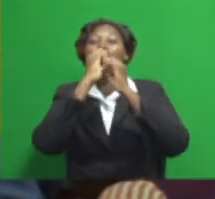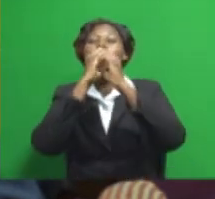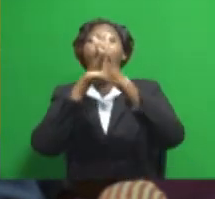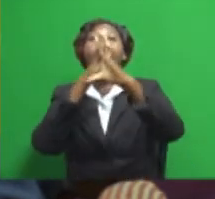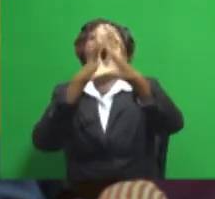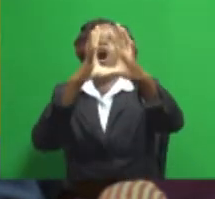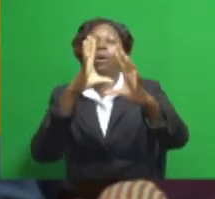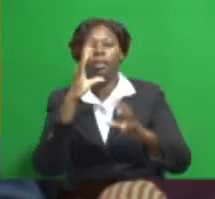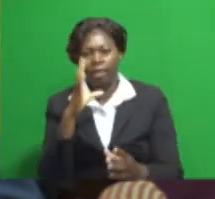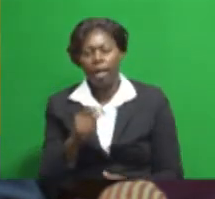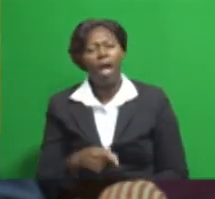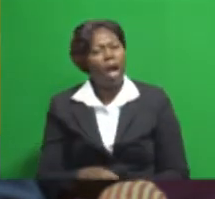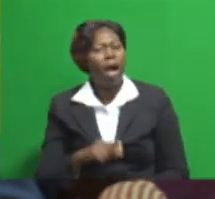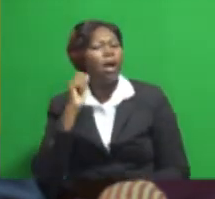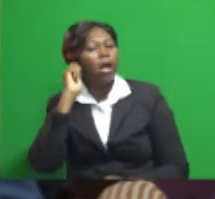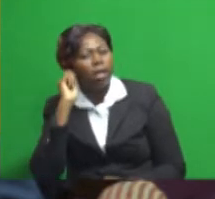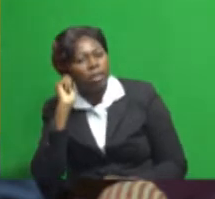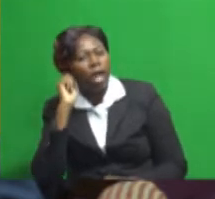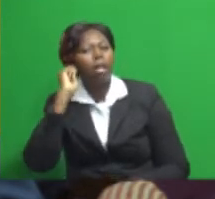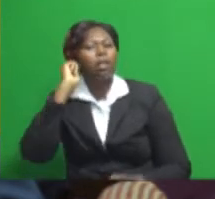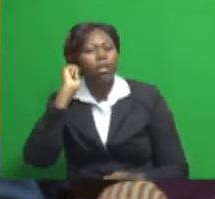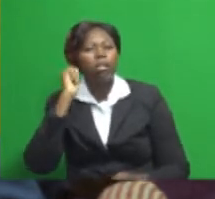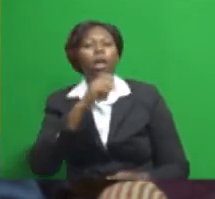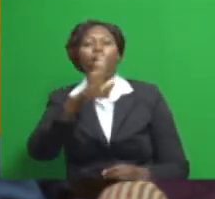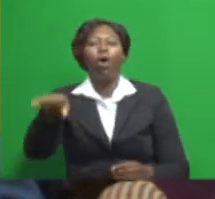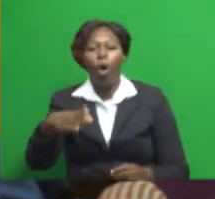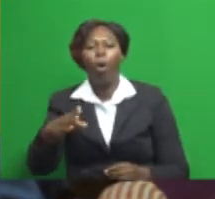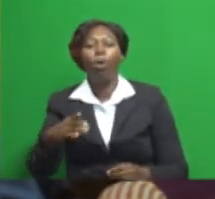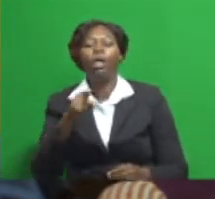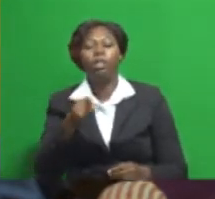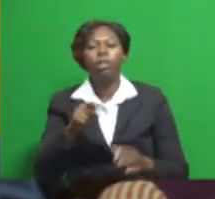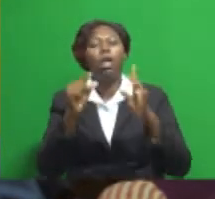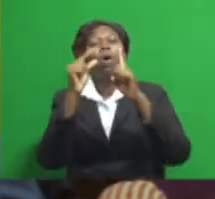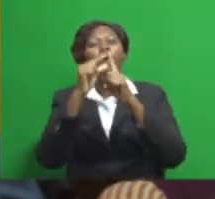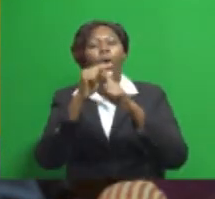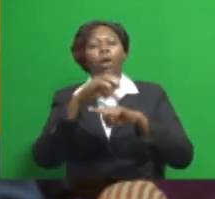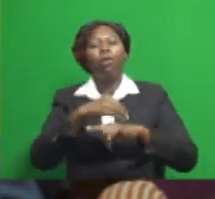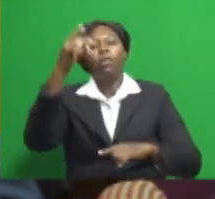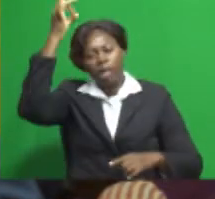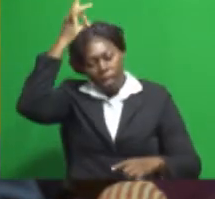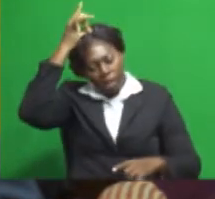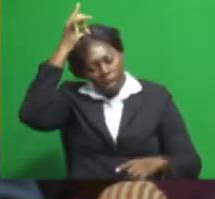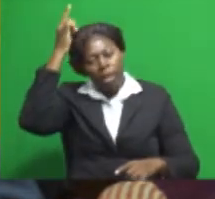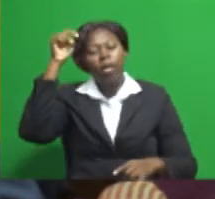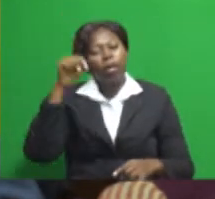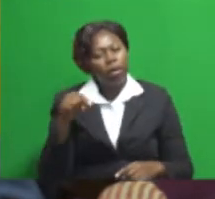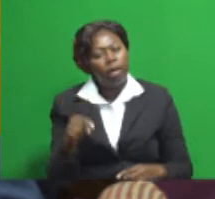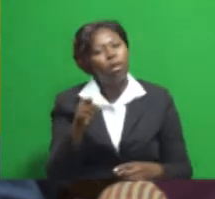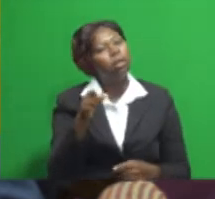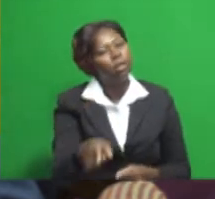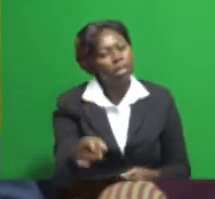shoko ramambo mukuru iye mambo weAsiria zvanzi namambo Hezekia